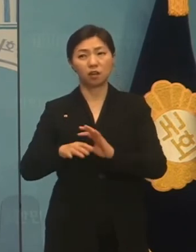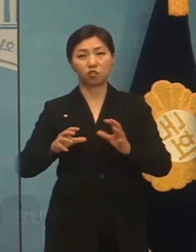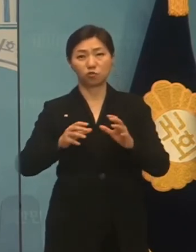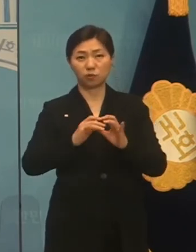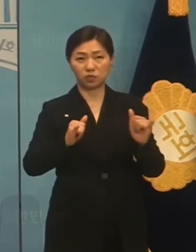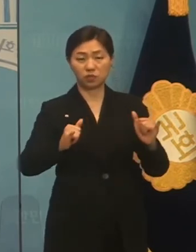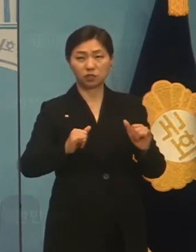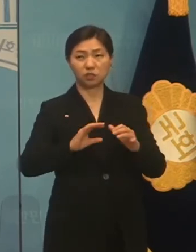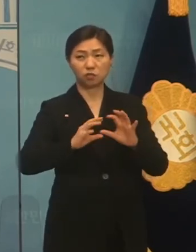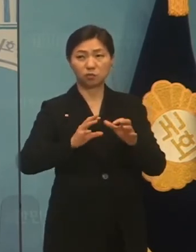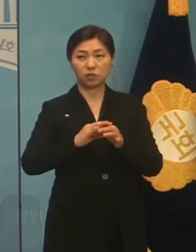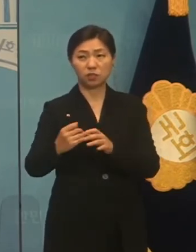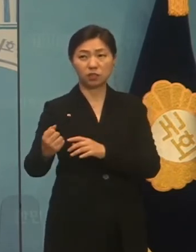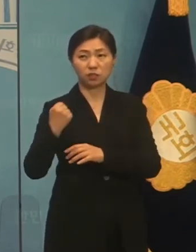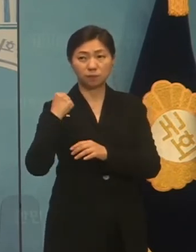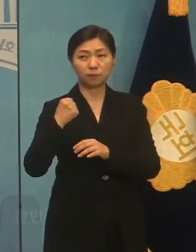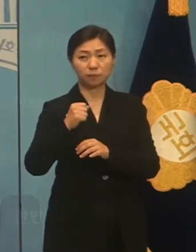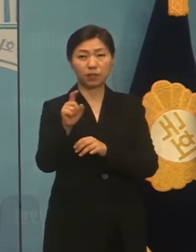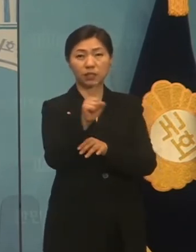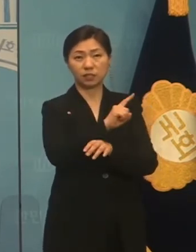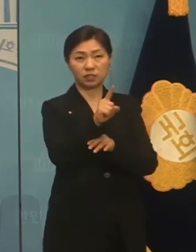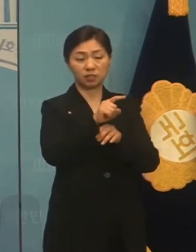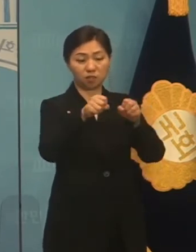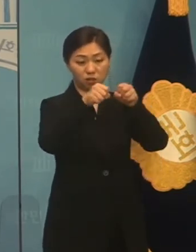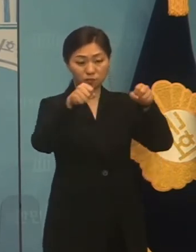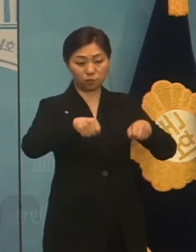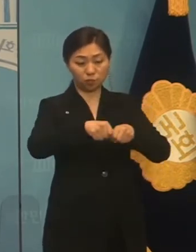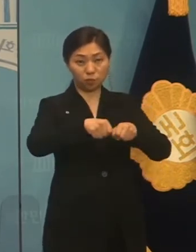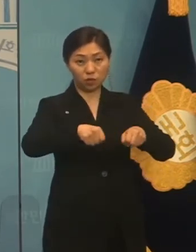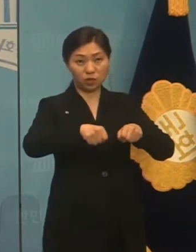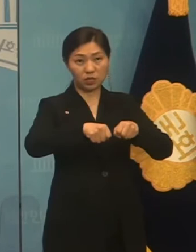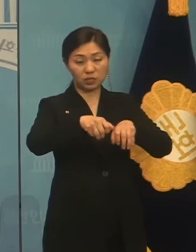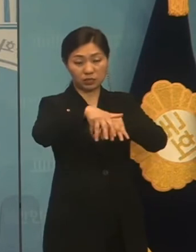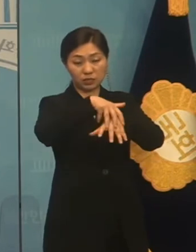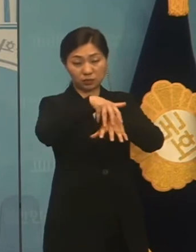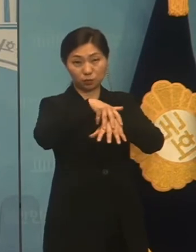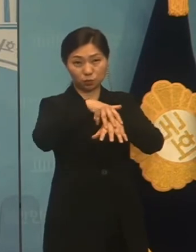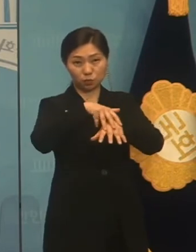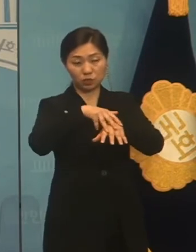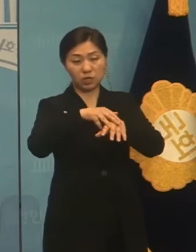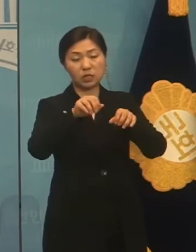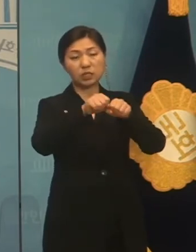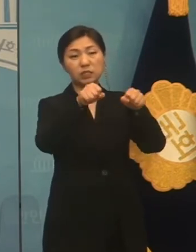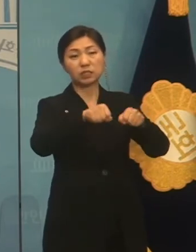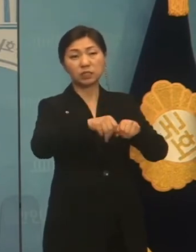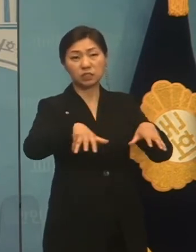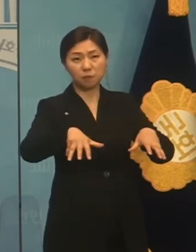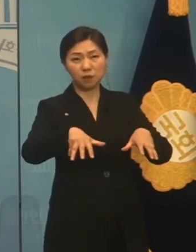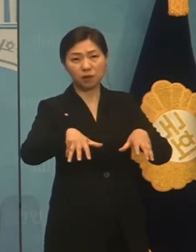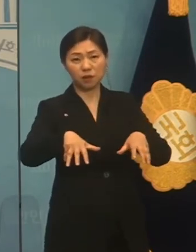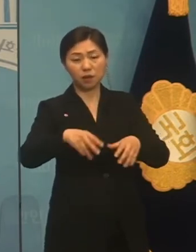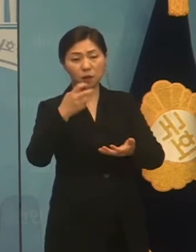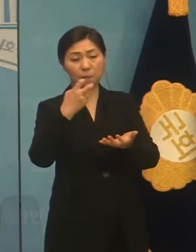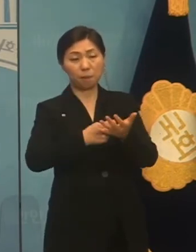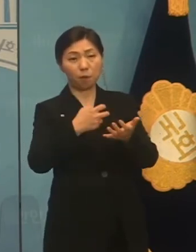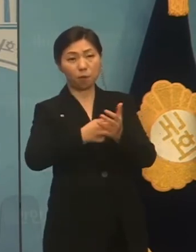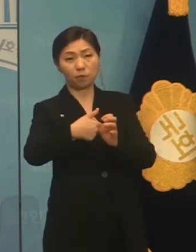국민의힘 디지털 플랫폼에 구축되어 있는 법률 컨설팅